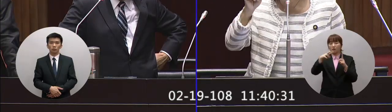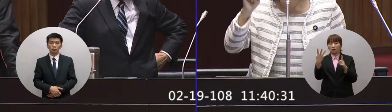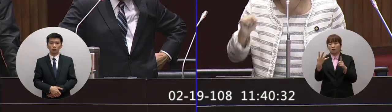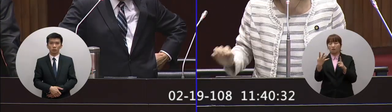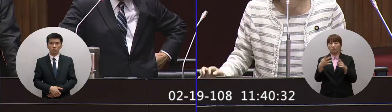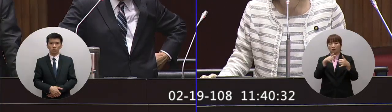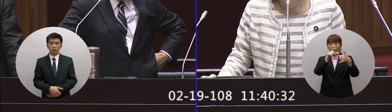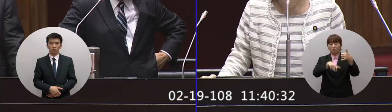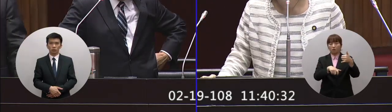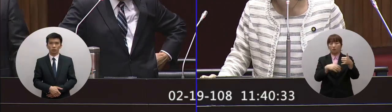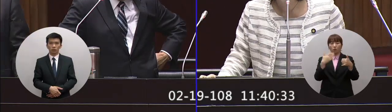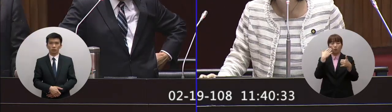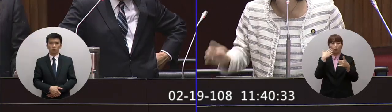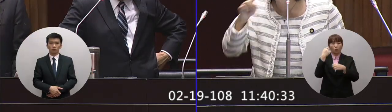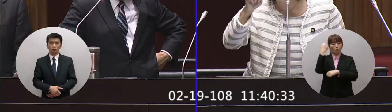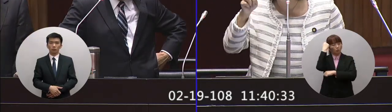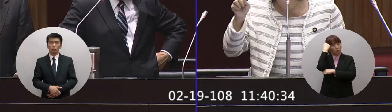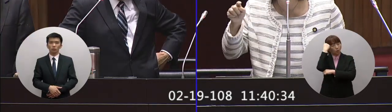如果平均住院是